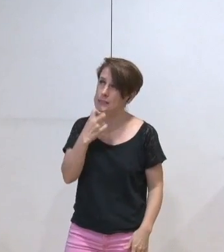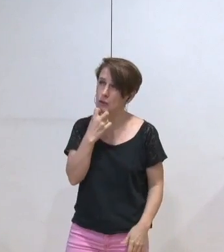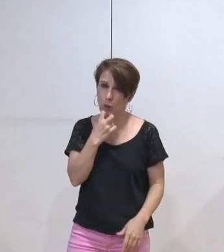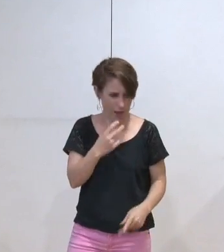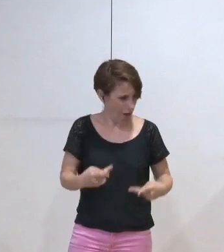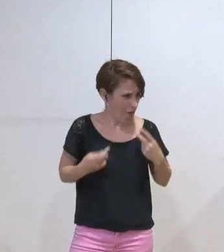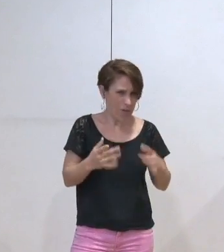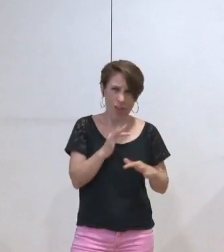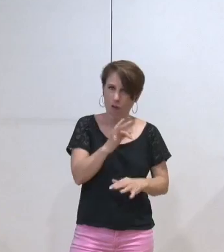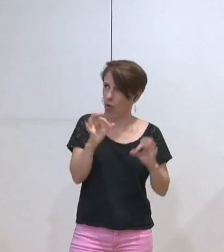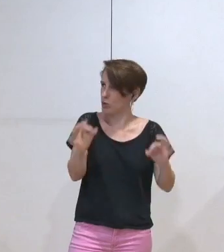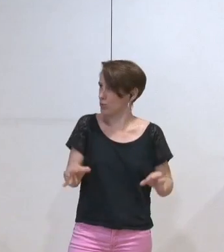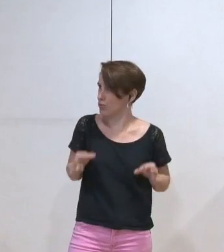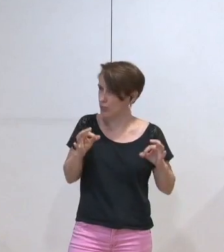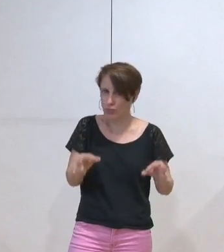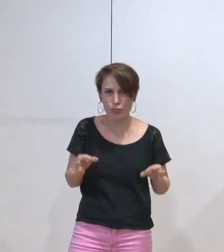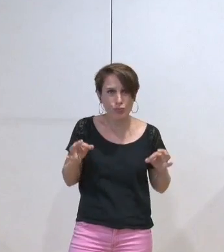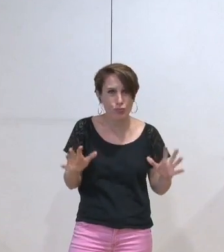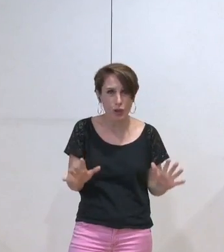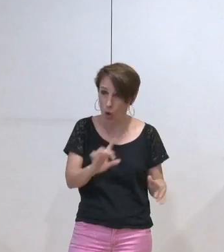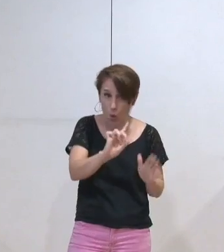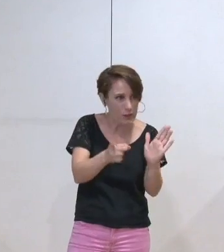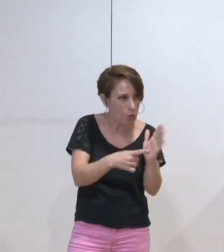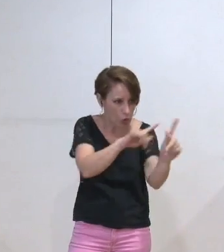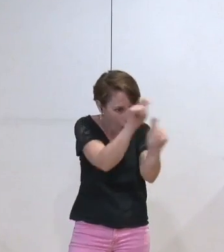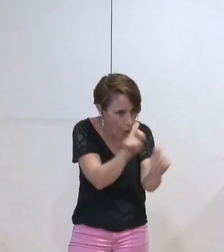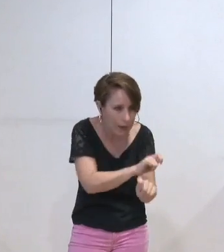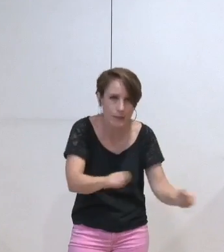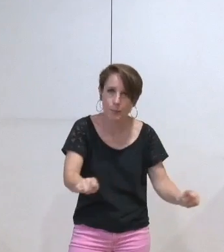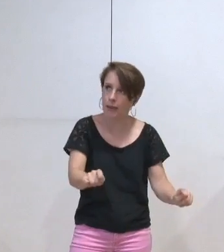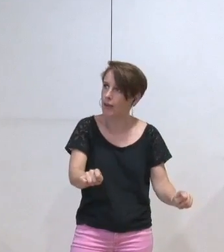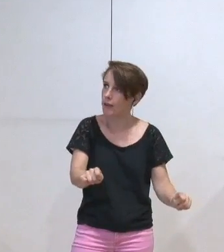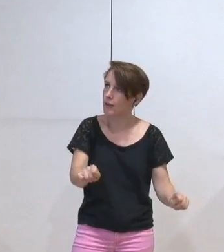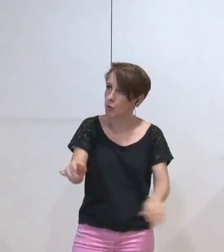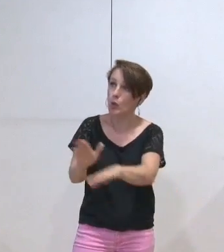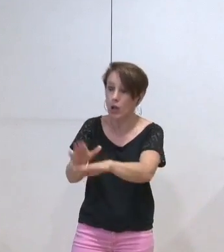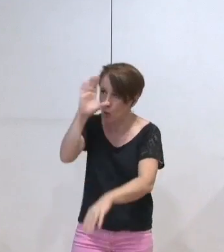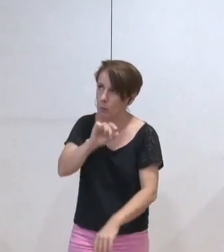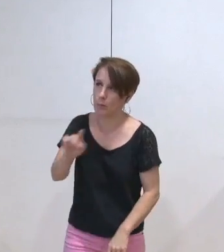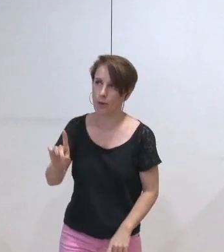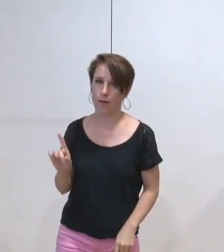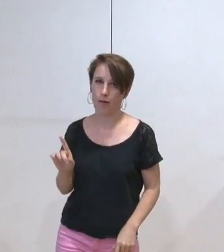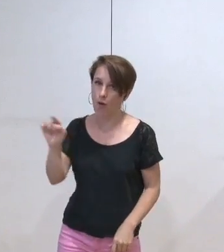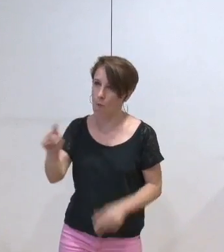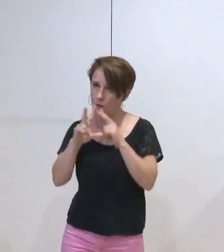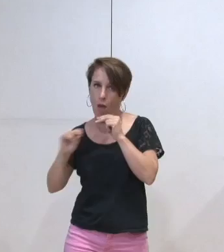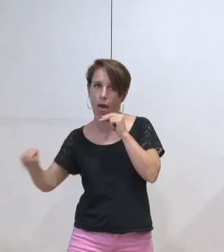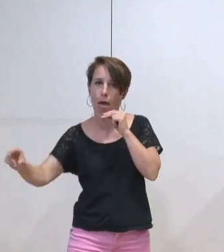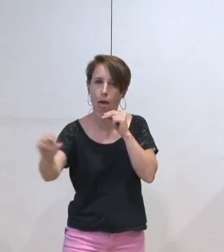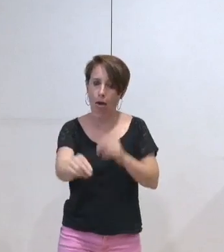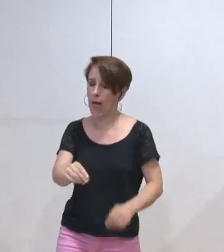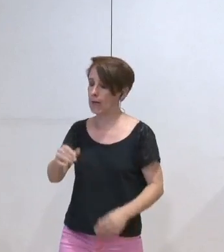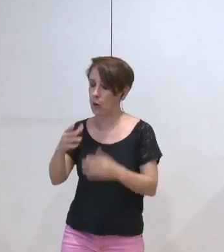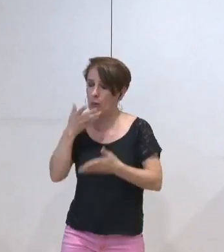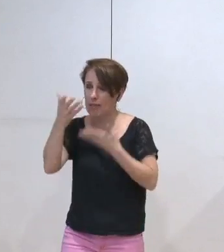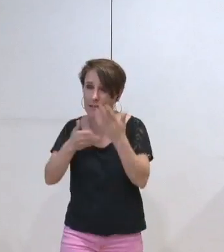France qui contribuent à la richesse de notre pays et qui ont le droit au respect et à l'égal dignité vous feriez bien de vous en souvenir lorsque vous propagez en permanence ce